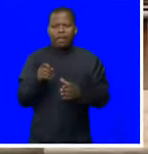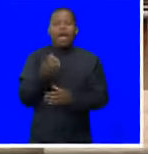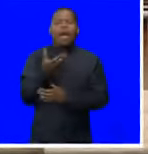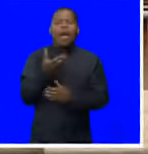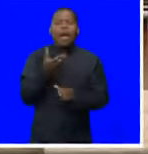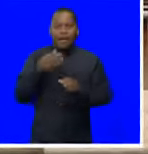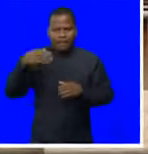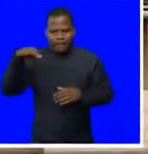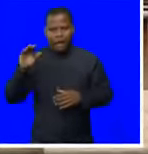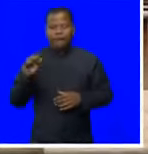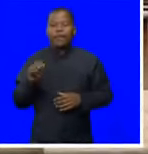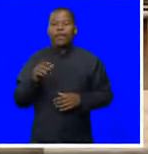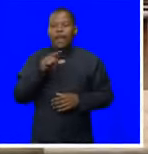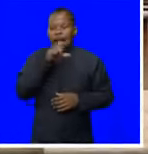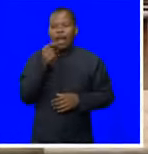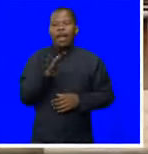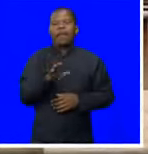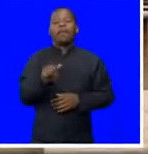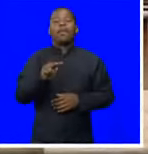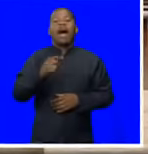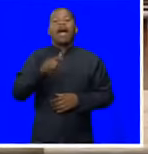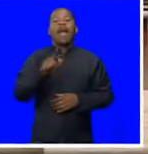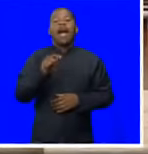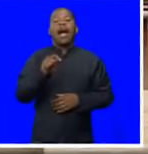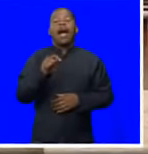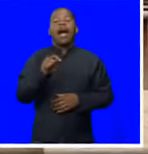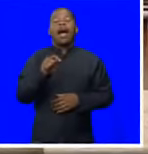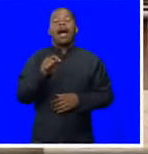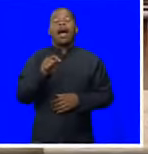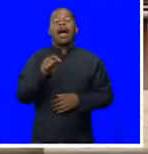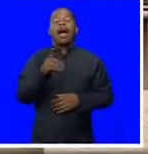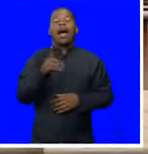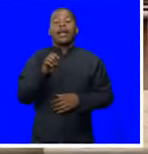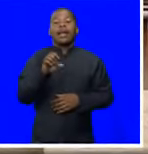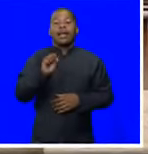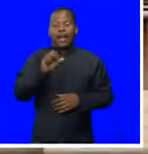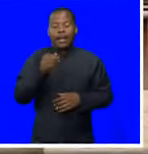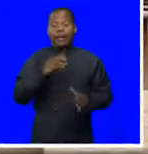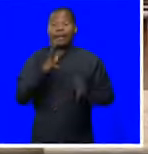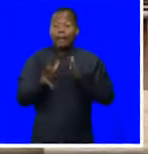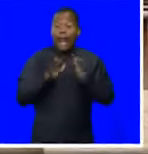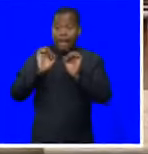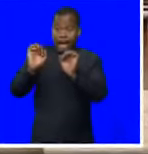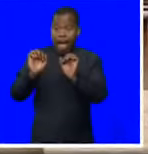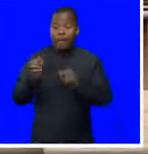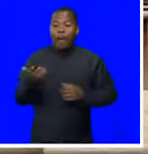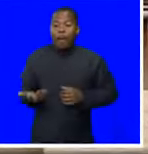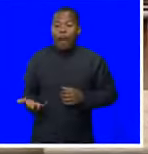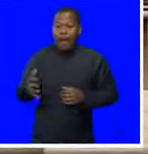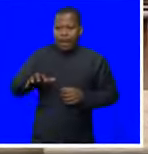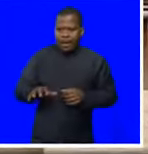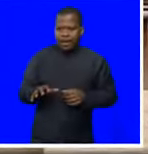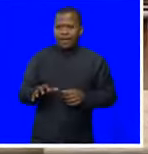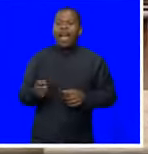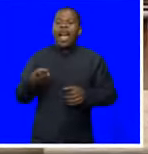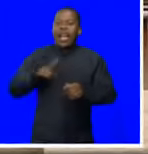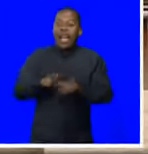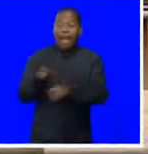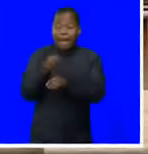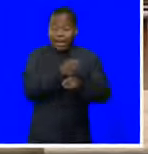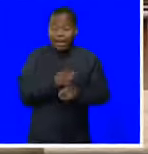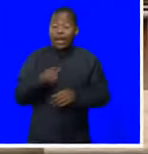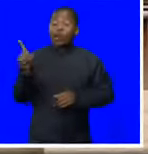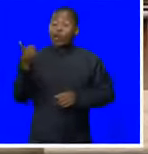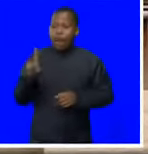Ambassador Masood bin Momen mawuvisini kakhe libandla lenduna ke livete ke inshisekelo. yekusukumisa noma ke